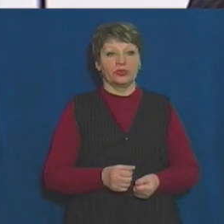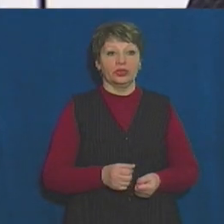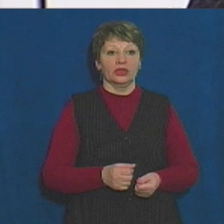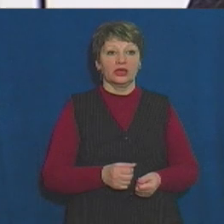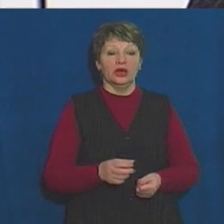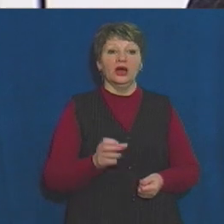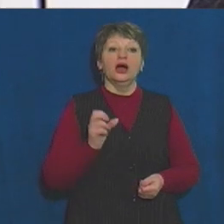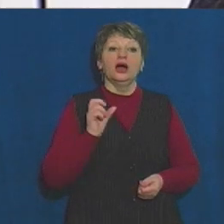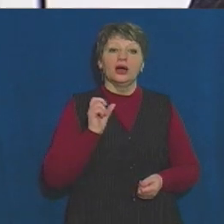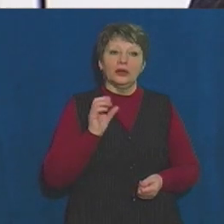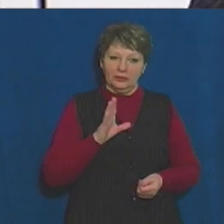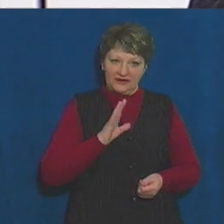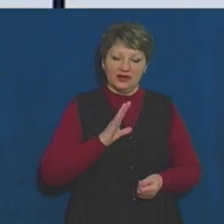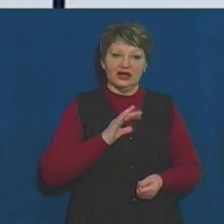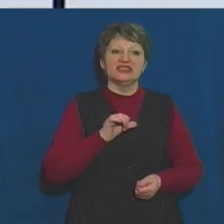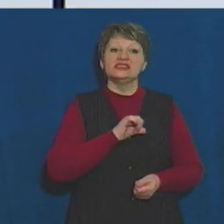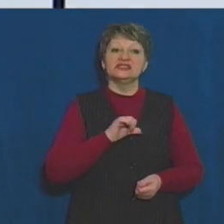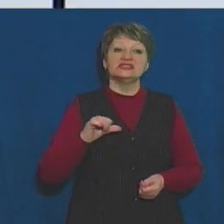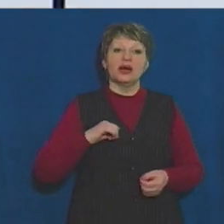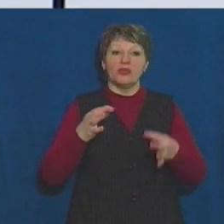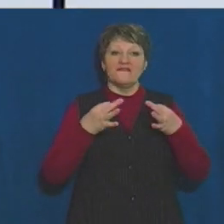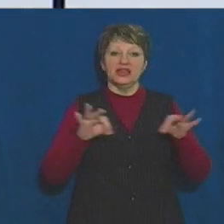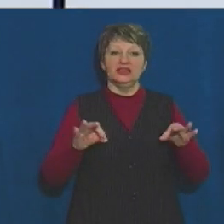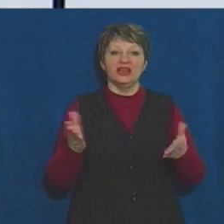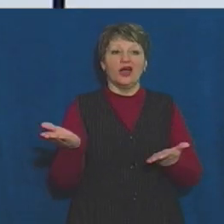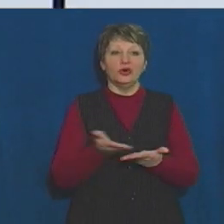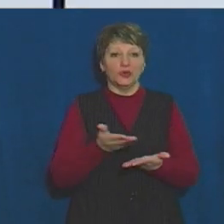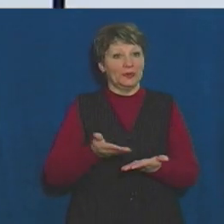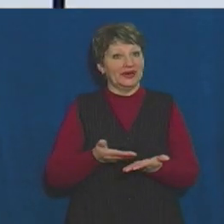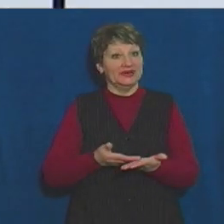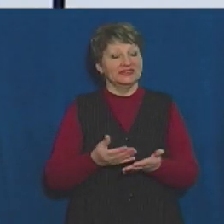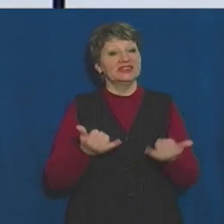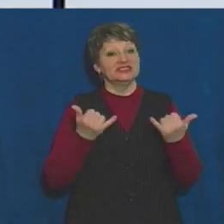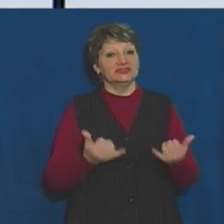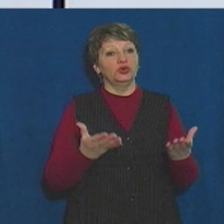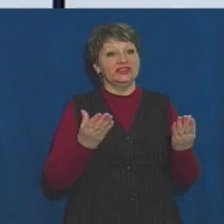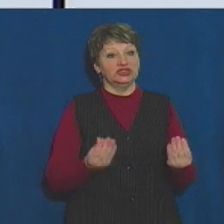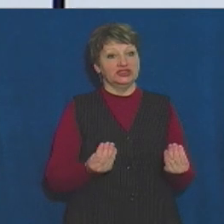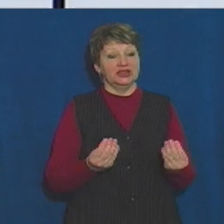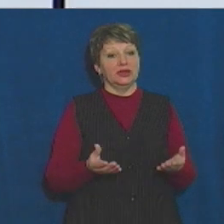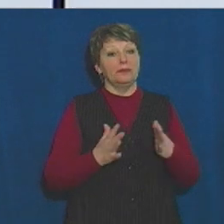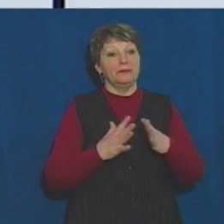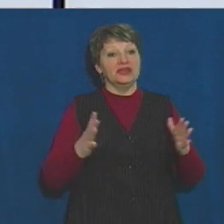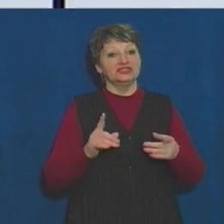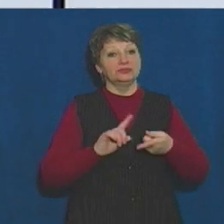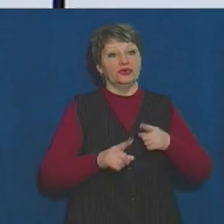із самовільною рубкою? Ну, самовільна рубка на сьогоднішній день, вона більше пов'язана із